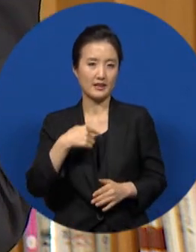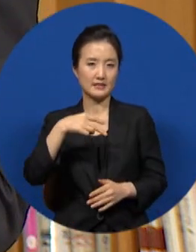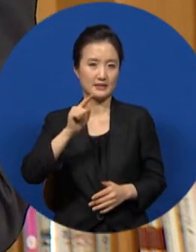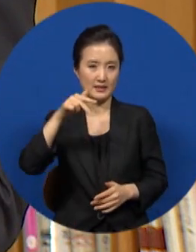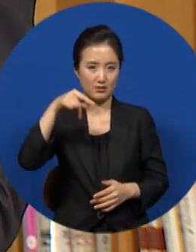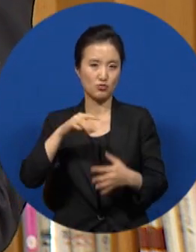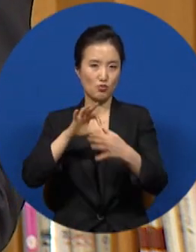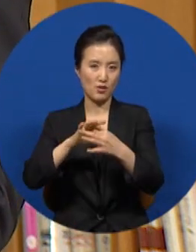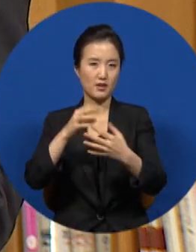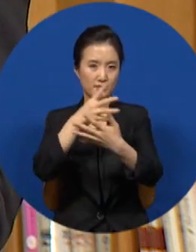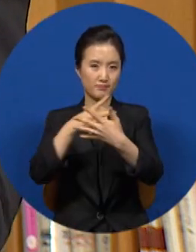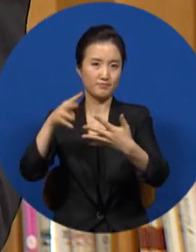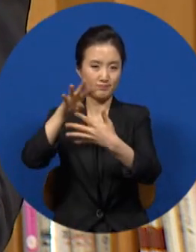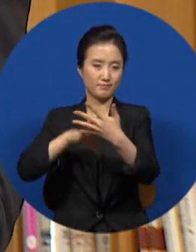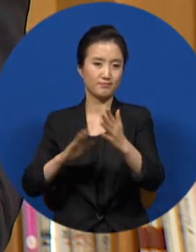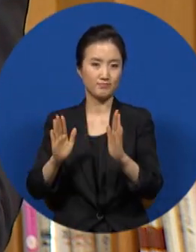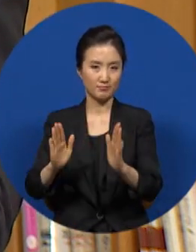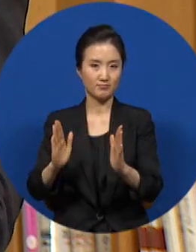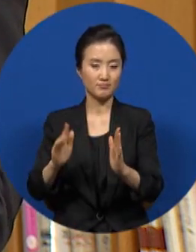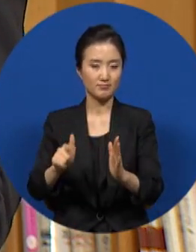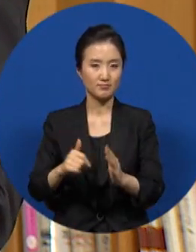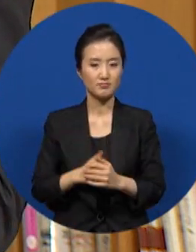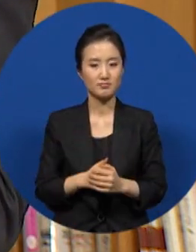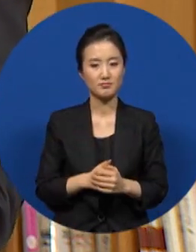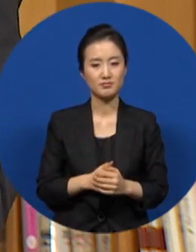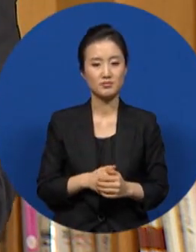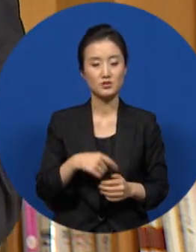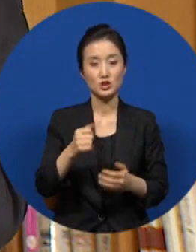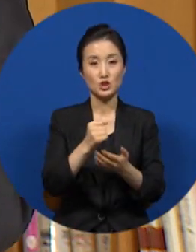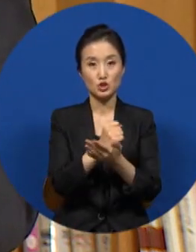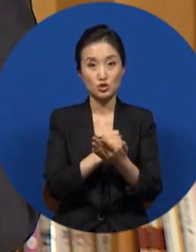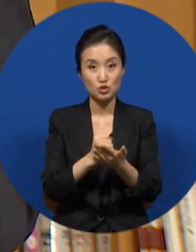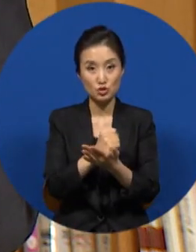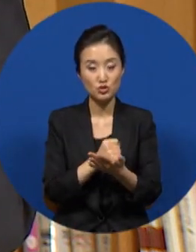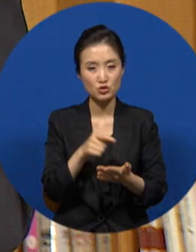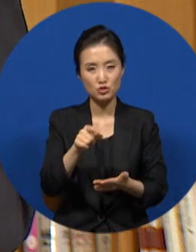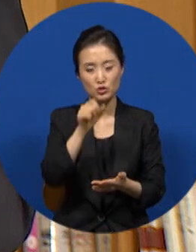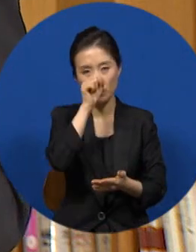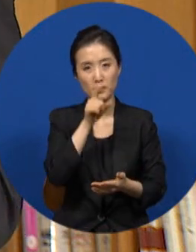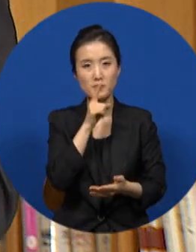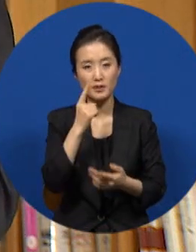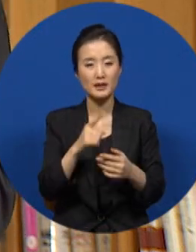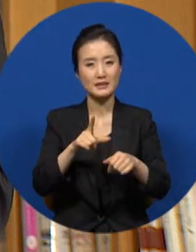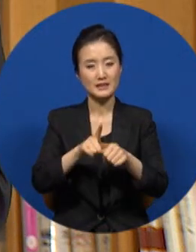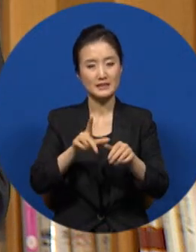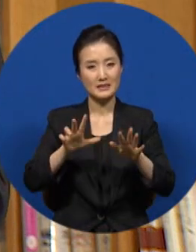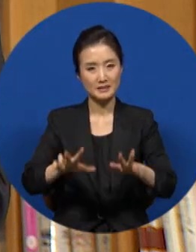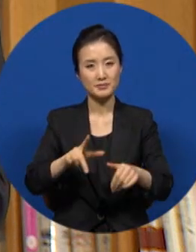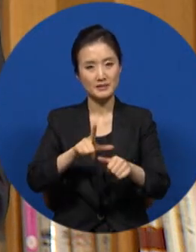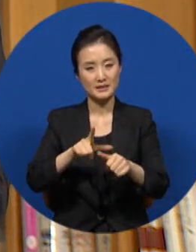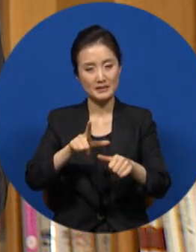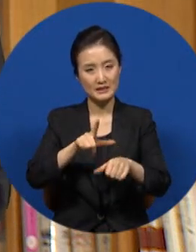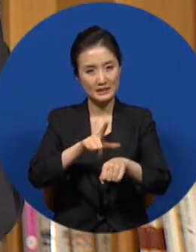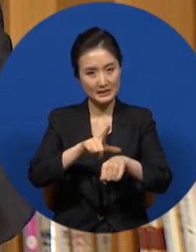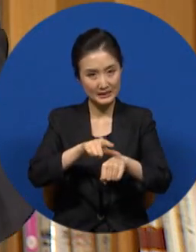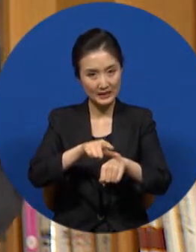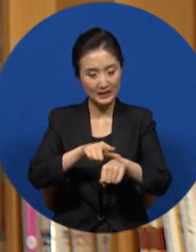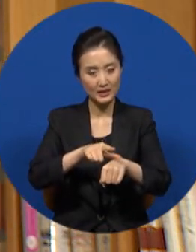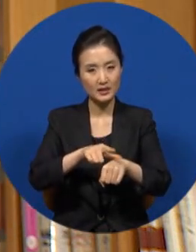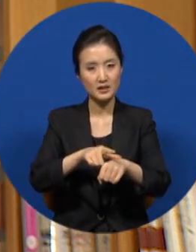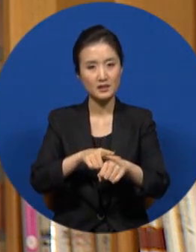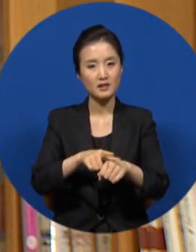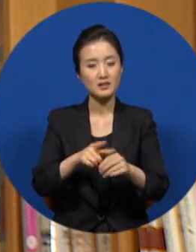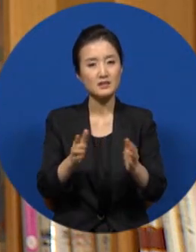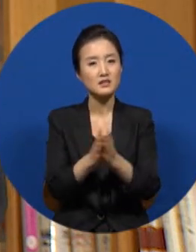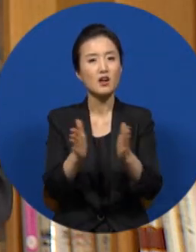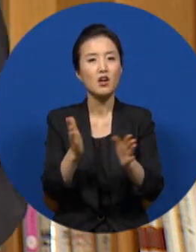갔더니 막 운이 좋더라. 그 운이 대운이라고 하면 좋은 게 아니라 큰 공간적인 타이밍상 공간이 어떤 계절에 진입했느냐를 의미하는 거예요.